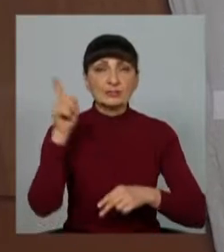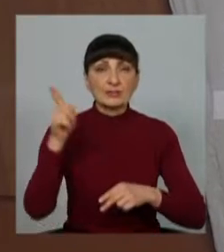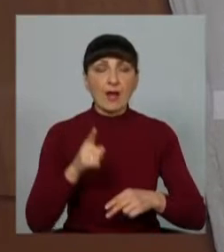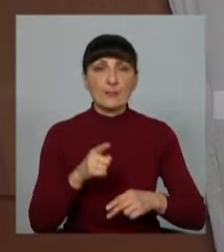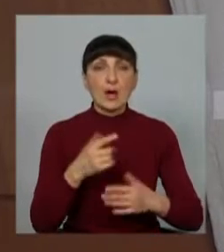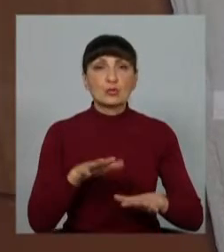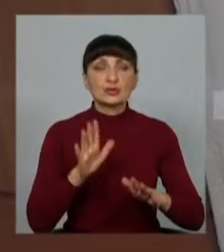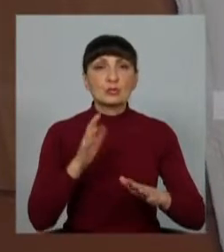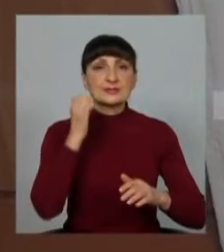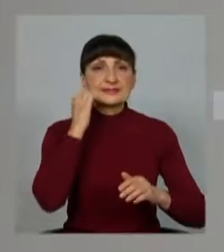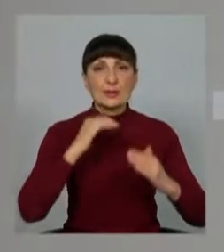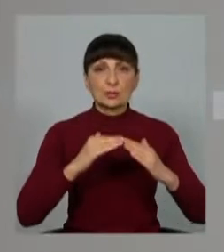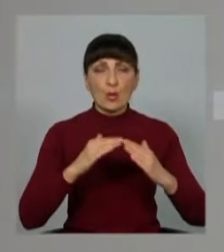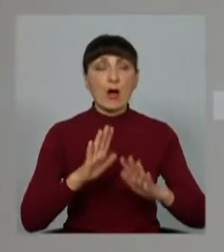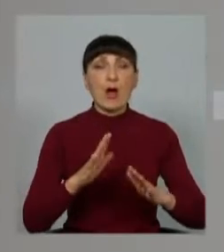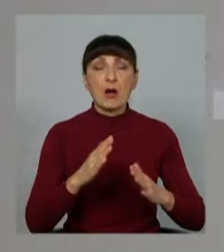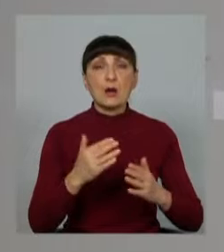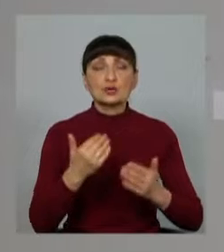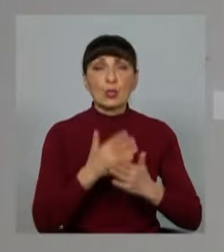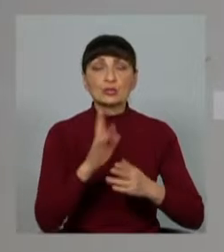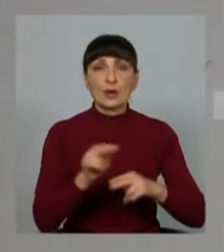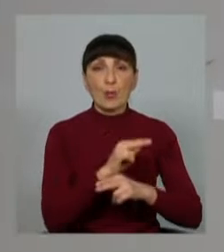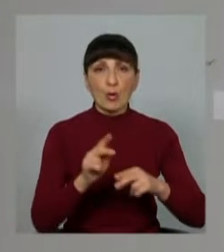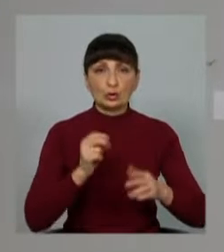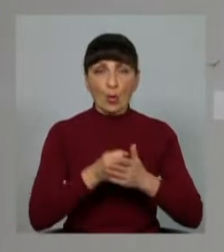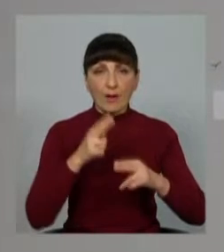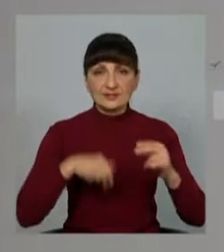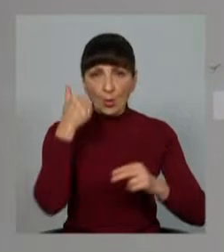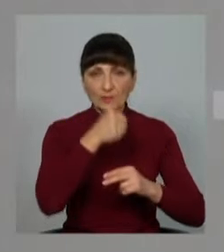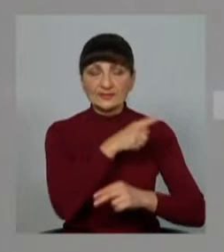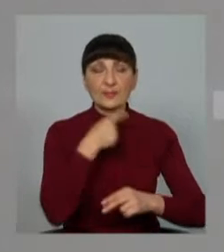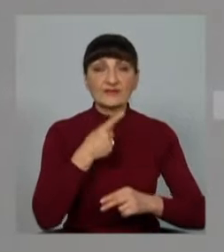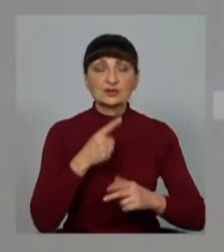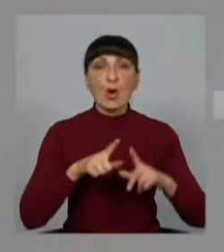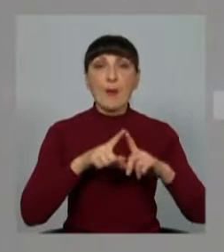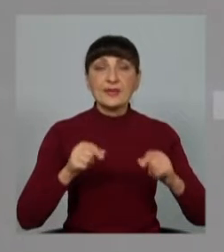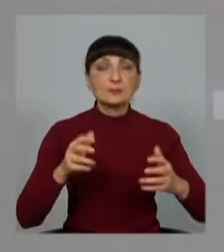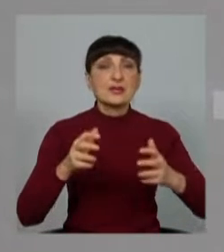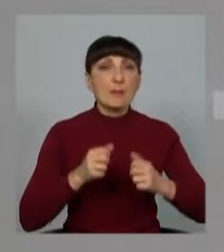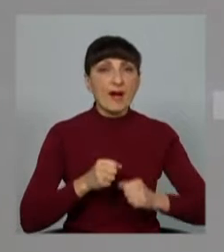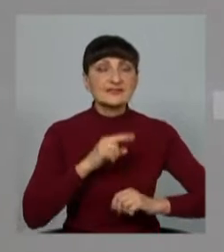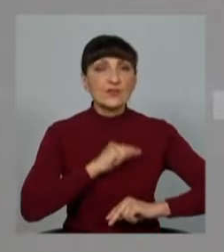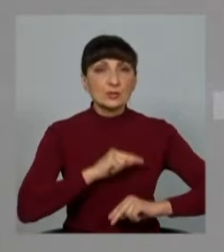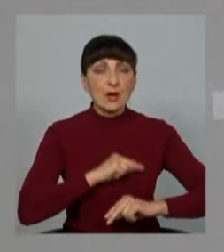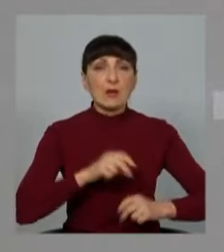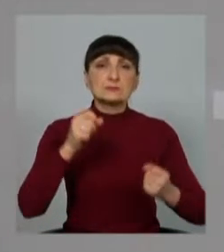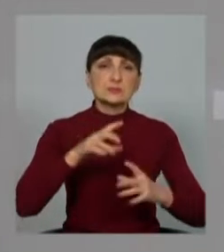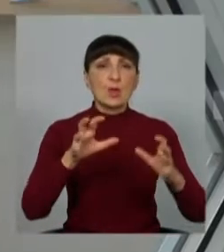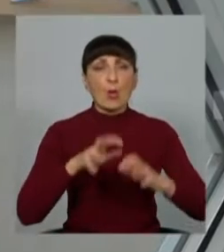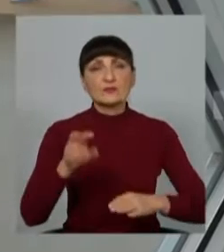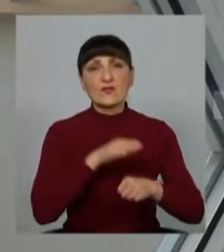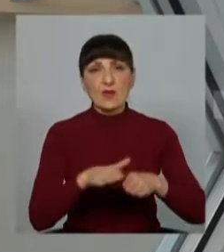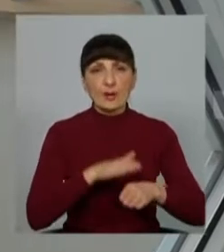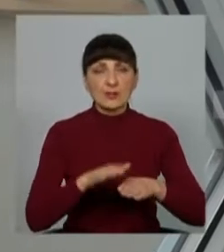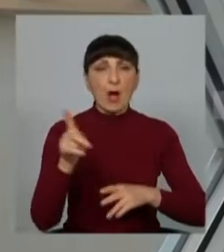планируют завершить до конца года. Стоит отметить, что в областном управлении строительства заявили, что объект принимался в эксплуатацию в соответствии всех норм и в